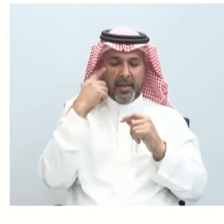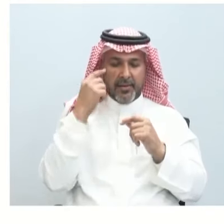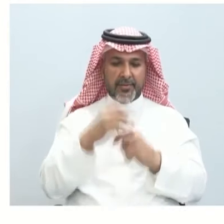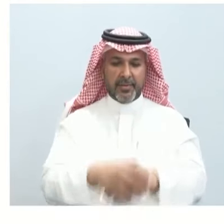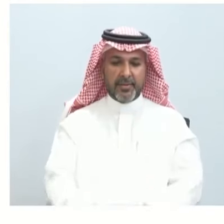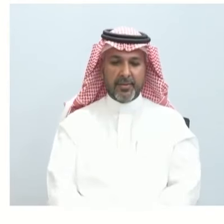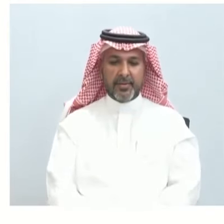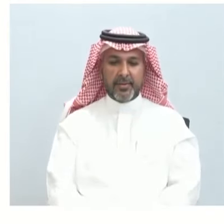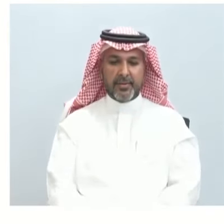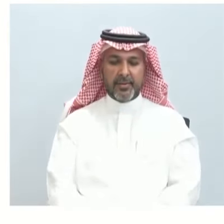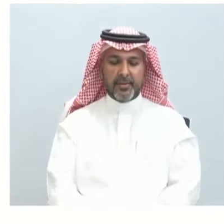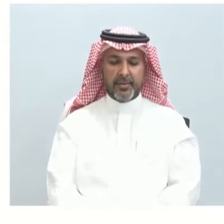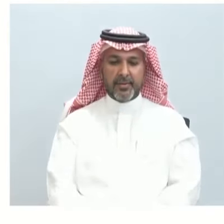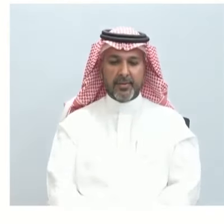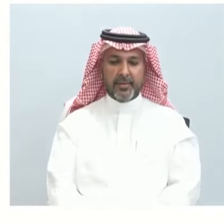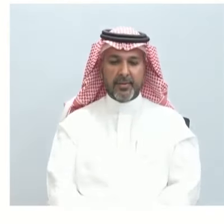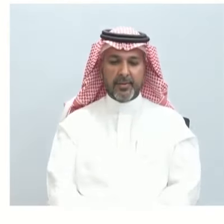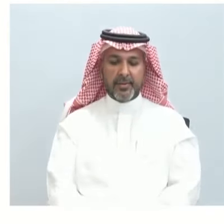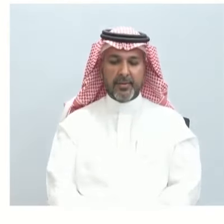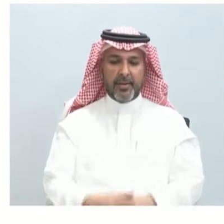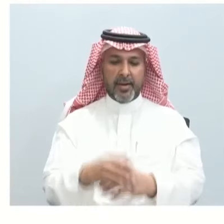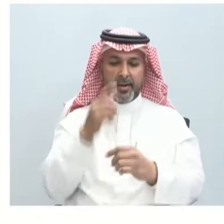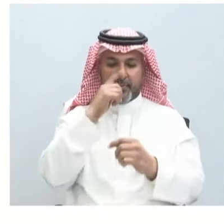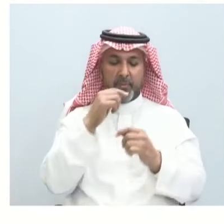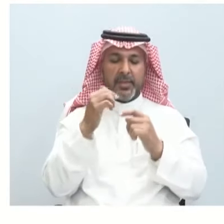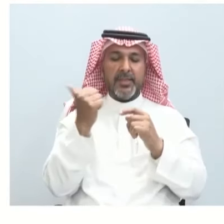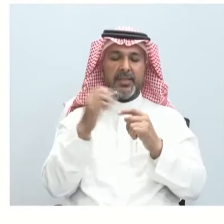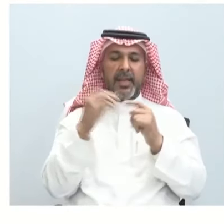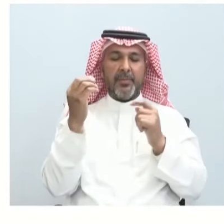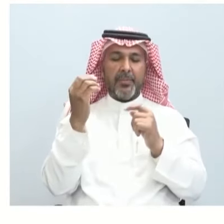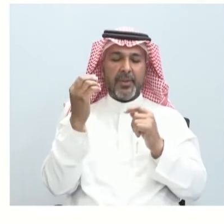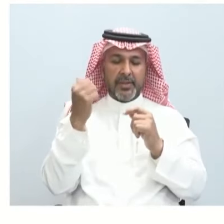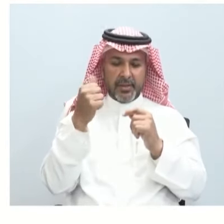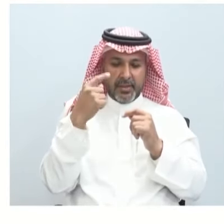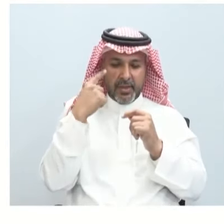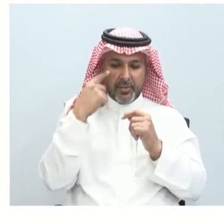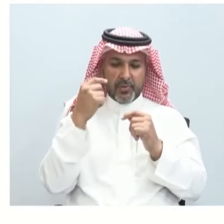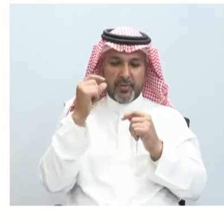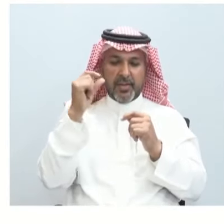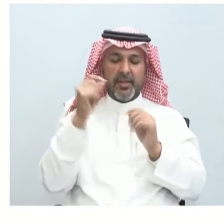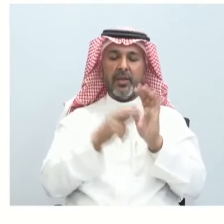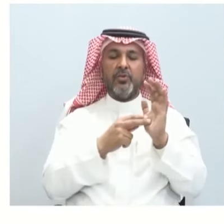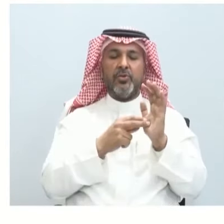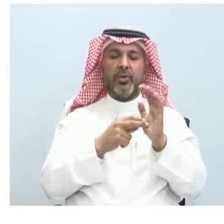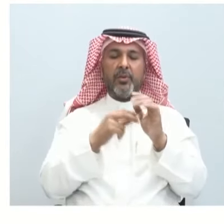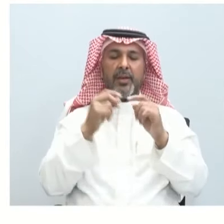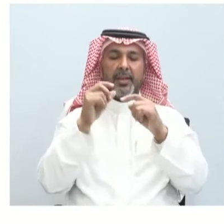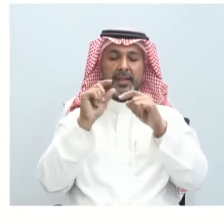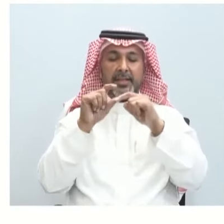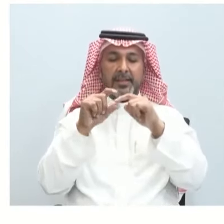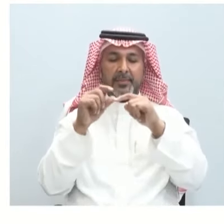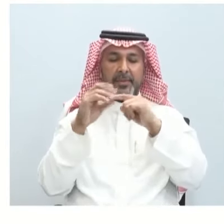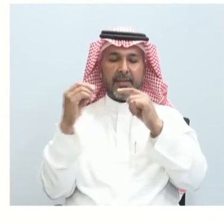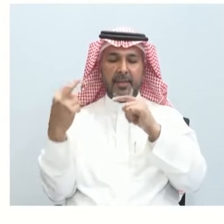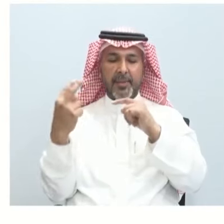اذا سنقوم بقسمه الطرفين على سالب اثنين تساوي ثمانيه اذا يمكن حل